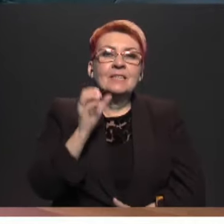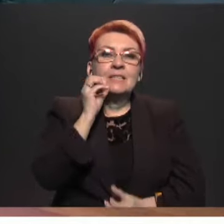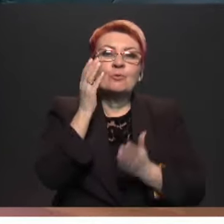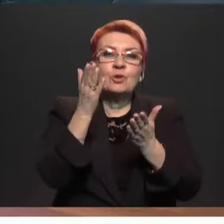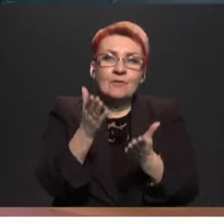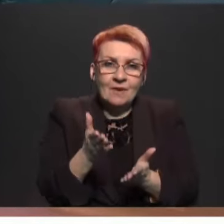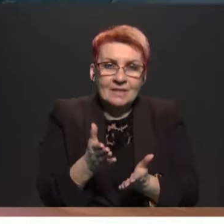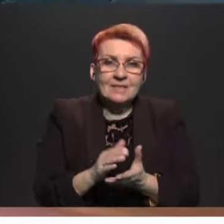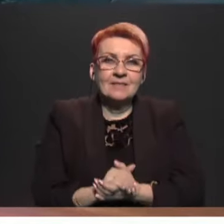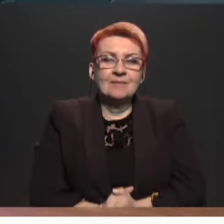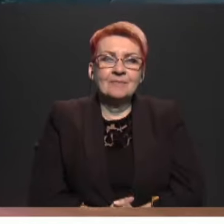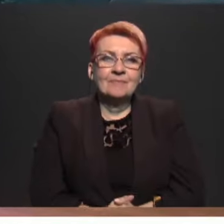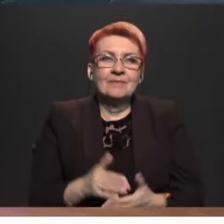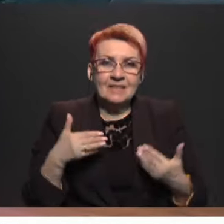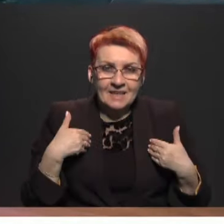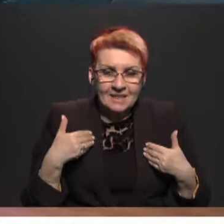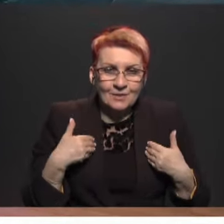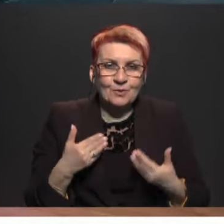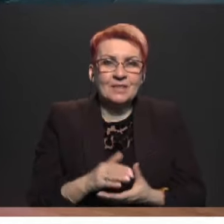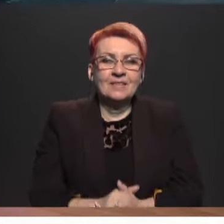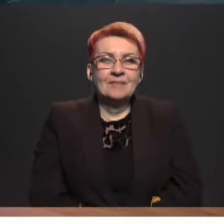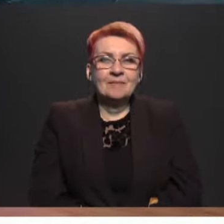Говорите, пожалуйста. Здравствуйте.